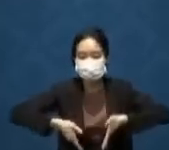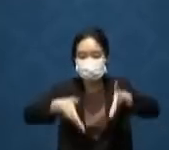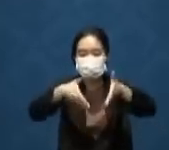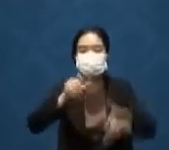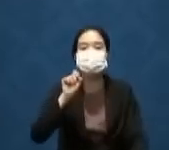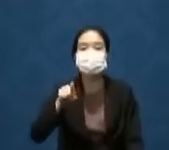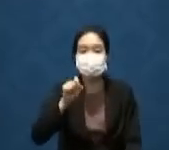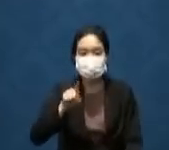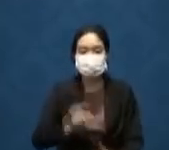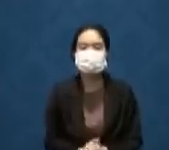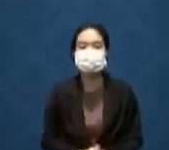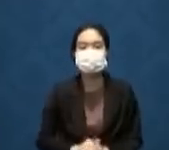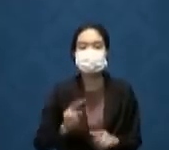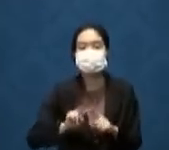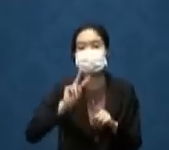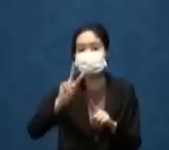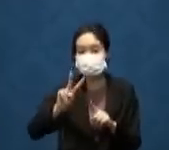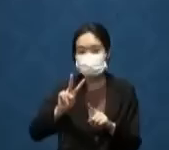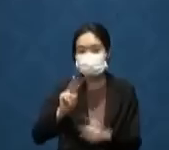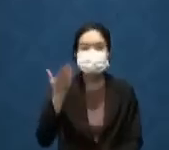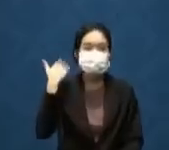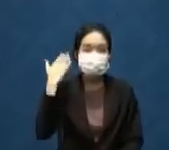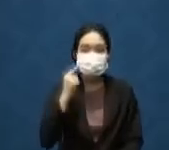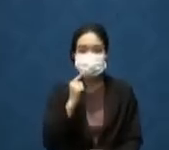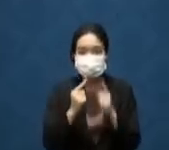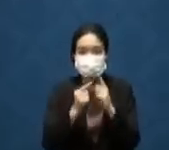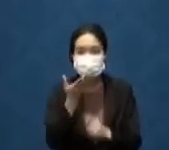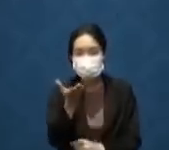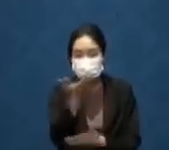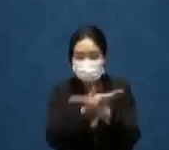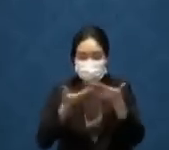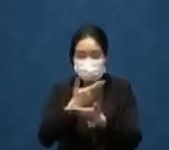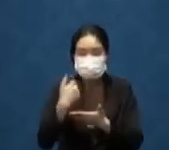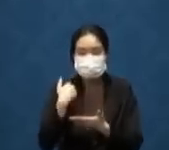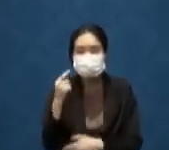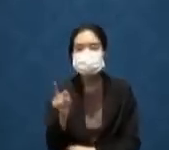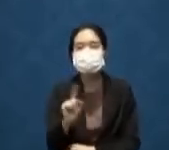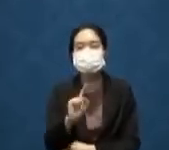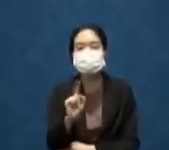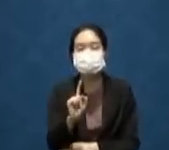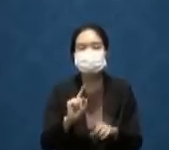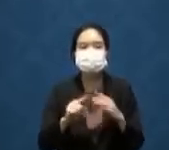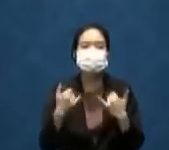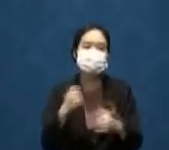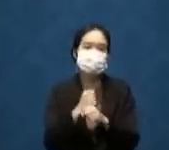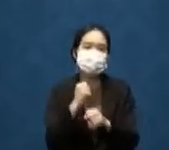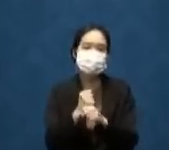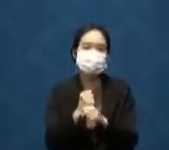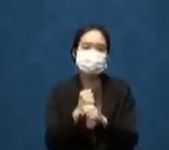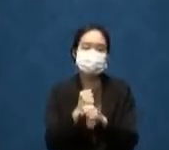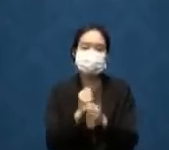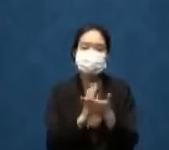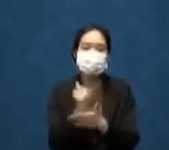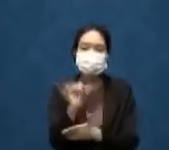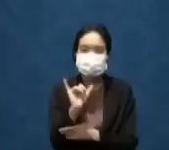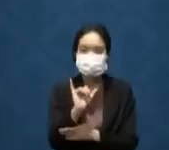แล้วแต่ปัญหาก็คือกกตเนี่ยไปต่อเวลาต่อเวลาไหมต่อเวลาต่อเวลา